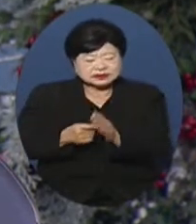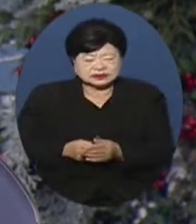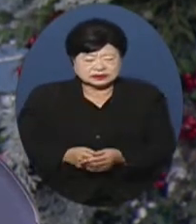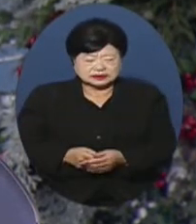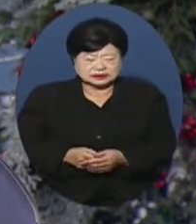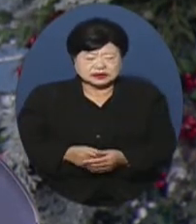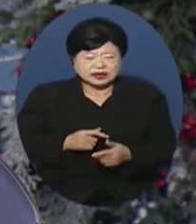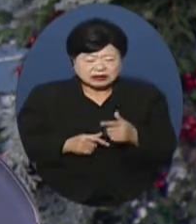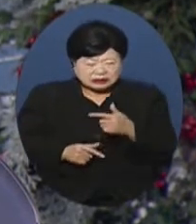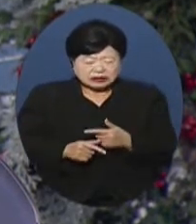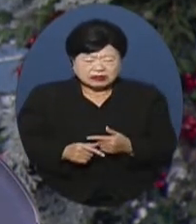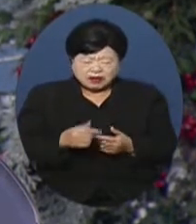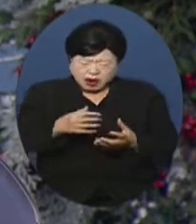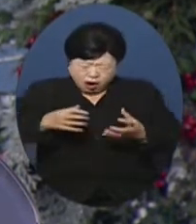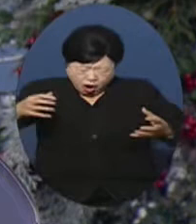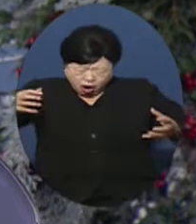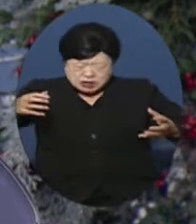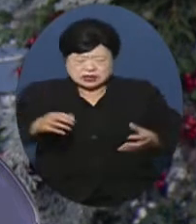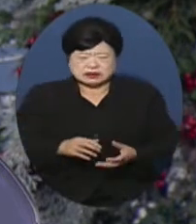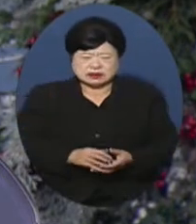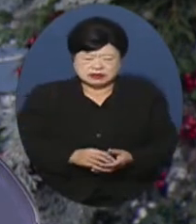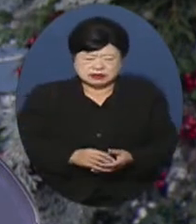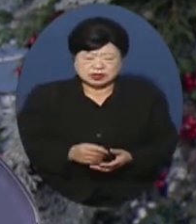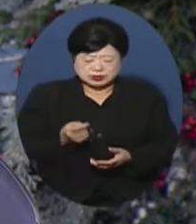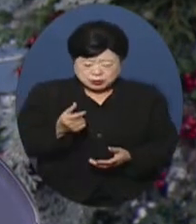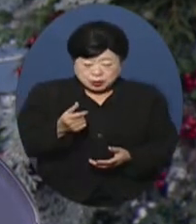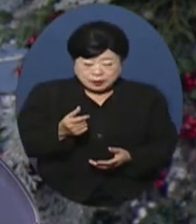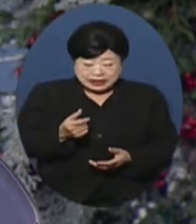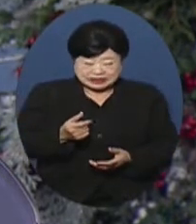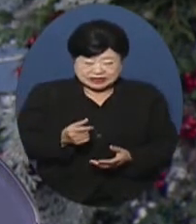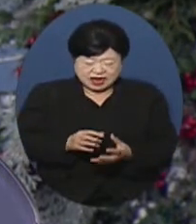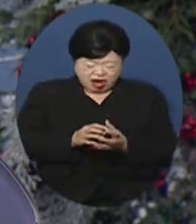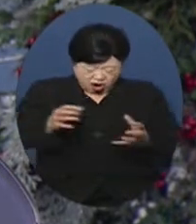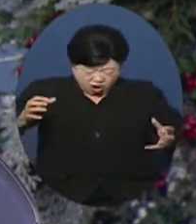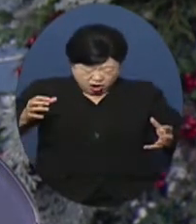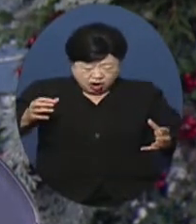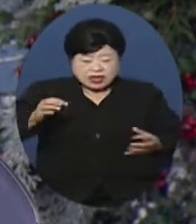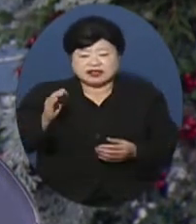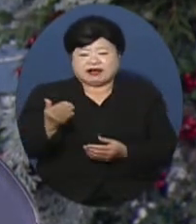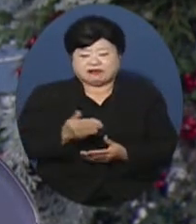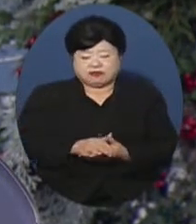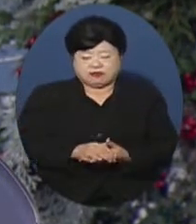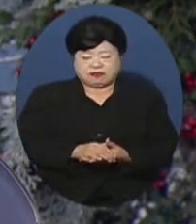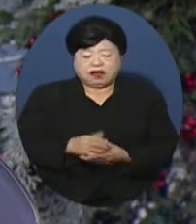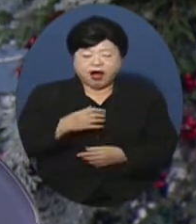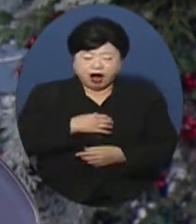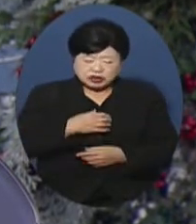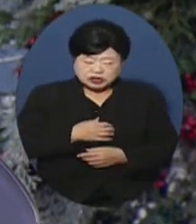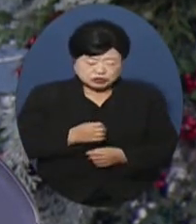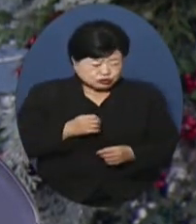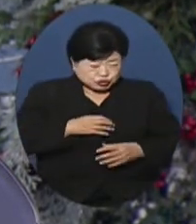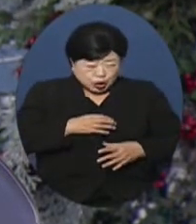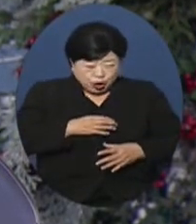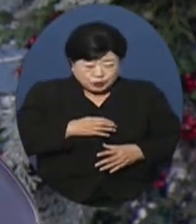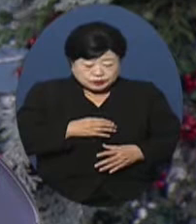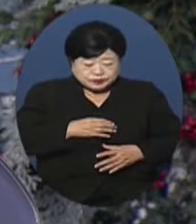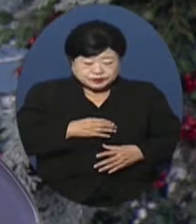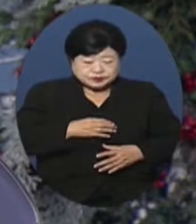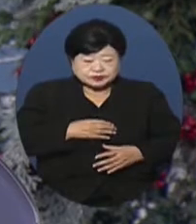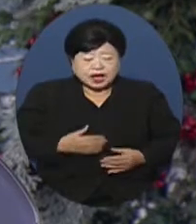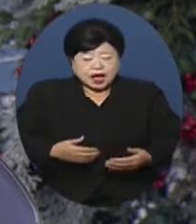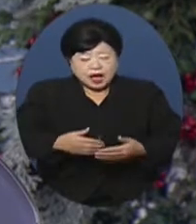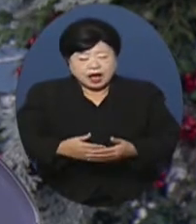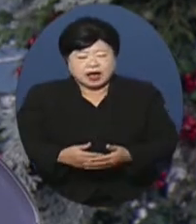할수록 커짐 특별히 가하려 및 그렇게 인한 두려움은 않고